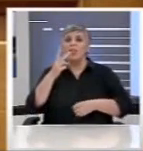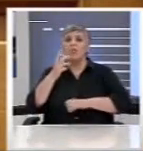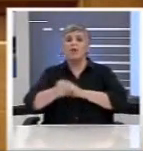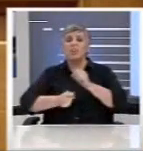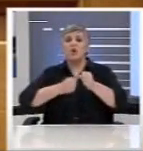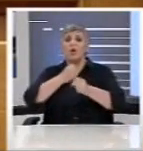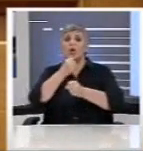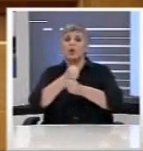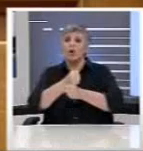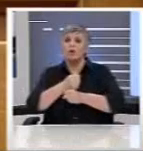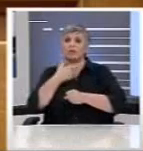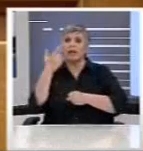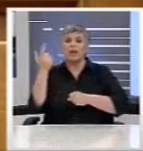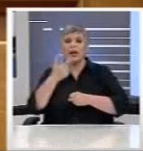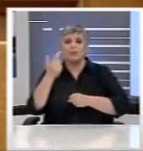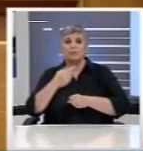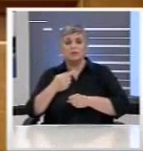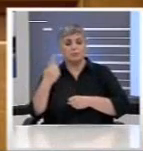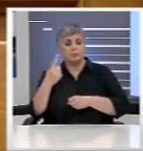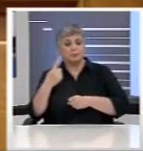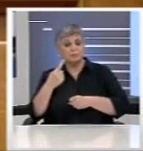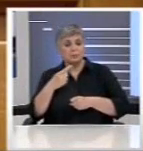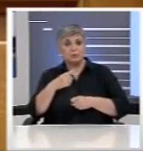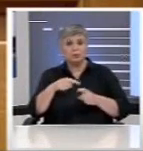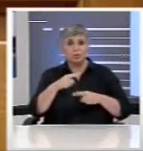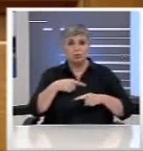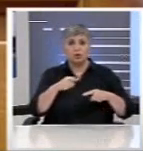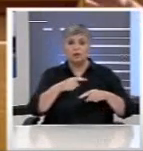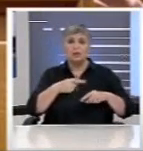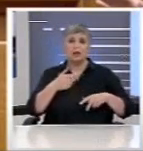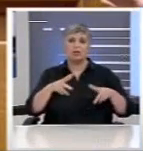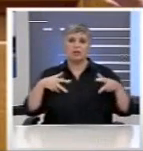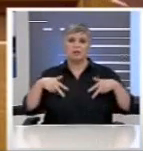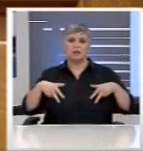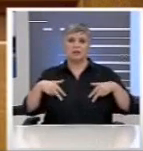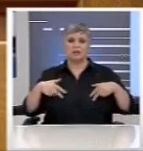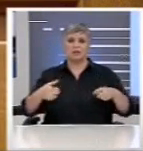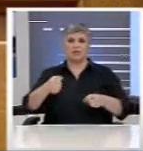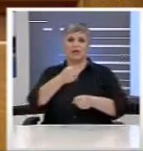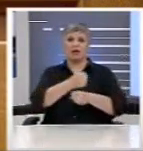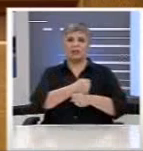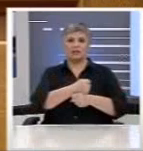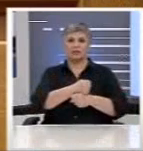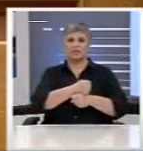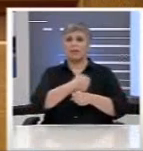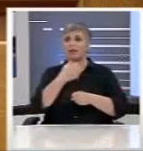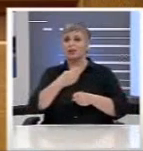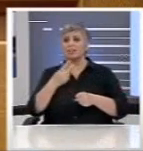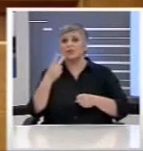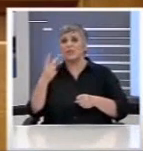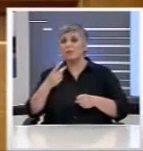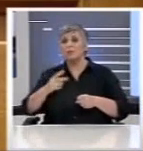είναι η κυβέρνηση και την πολιτική, τώρα την αντιπολίτευση? Εγώ παρόλα αυτά θέλω να σας συγχαρώ, διότι σήμερα κάνατε ένα βήμα.